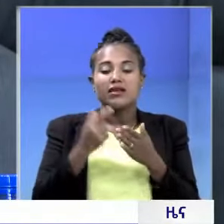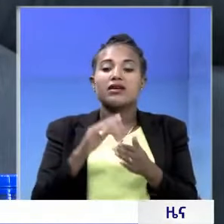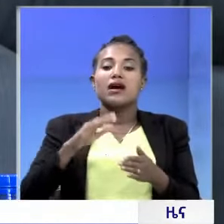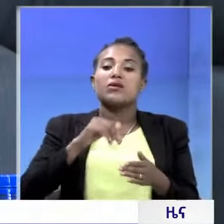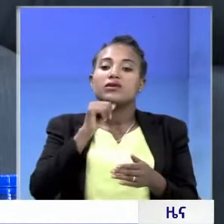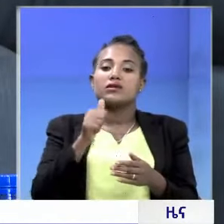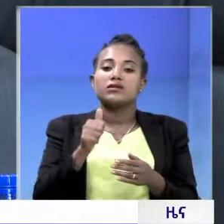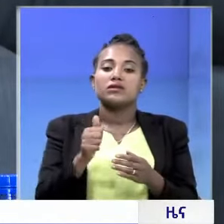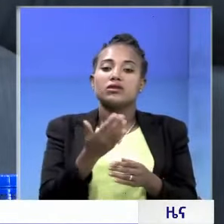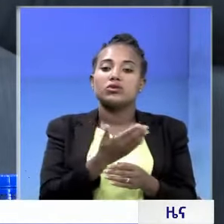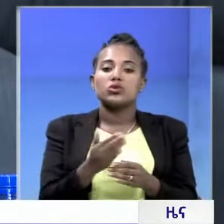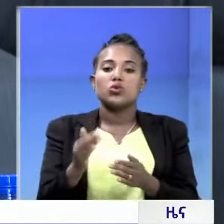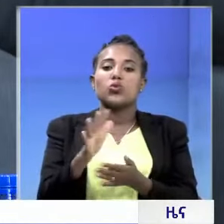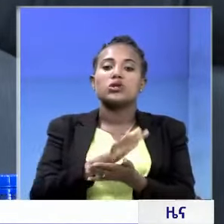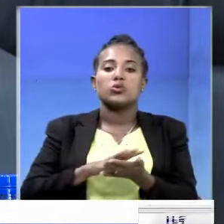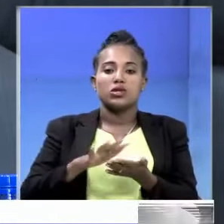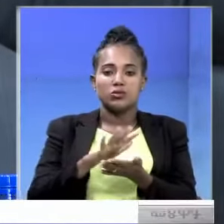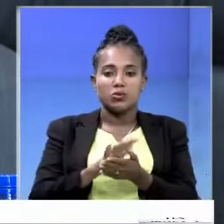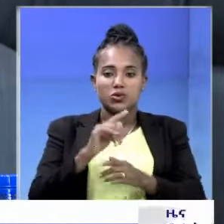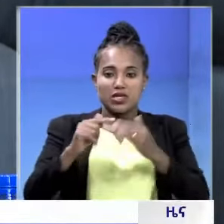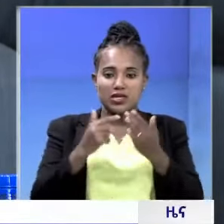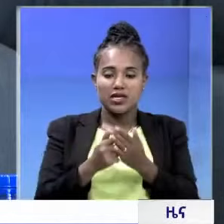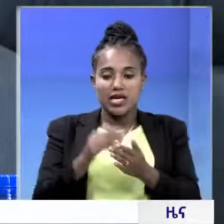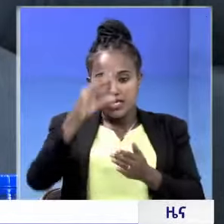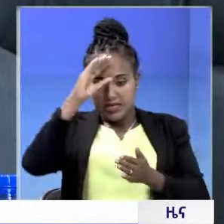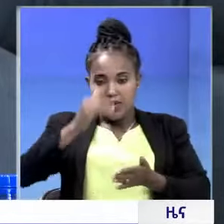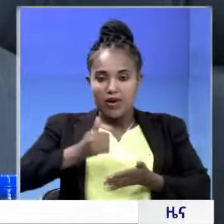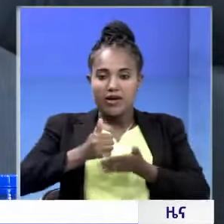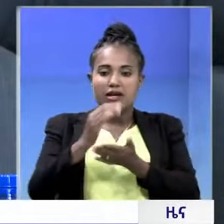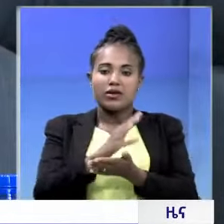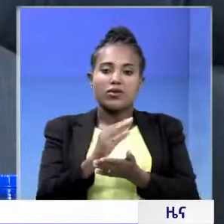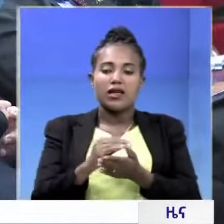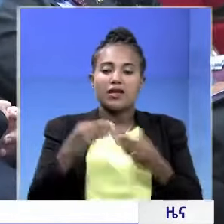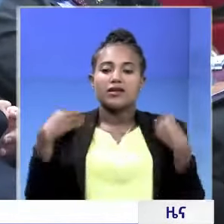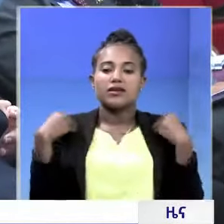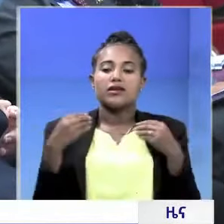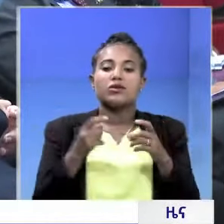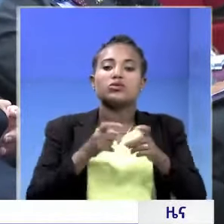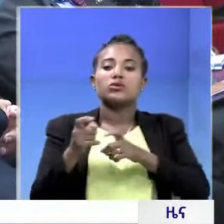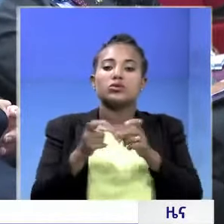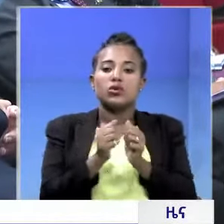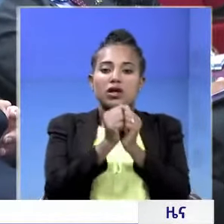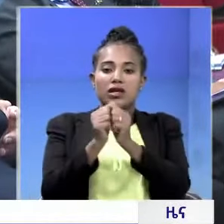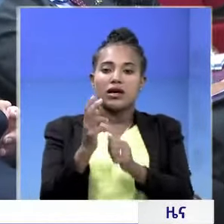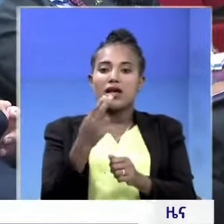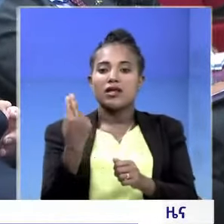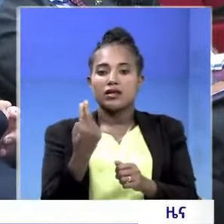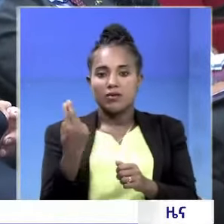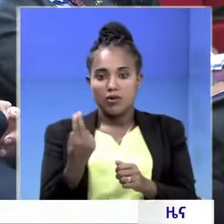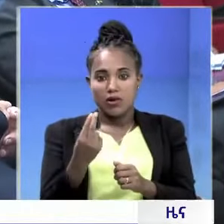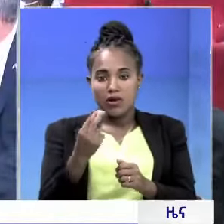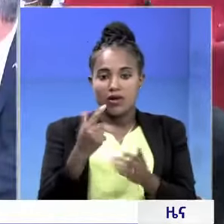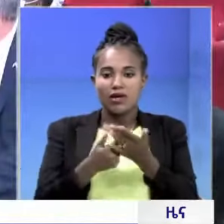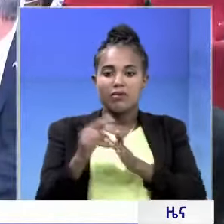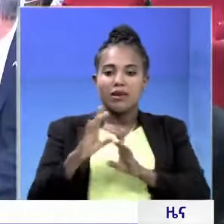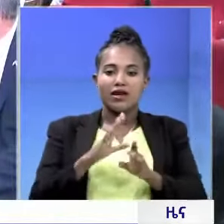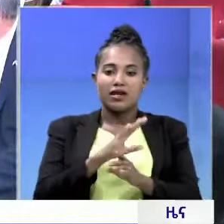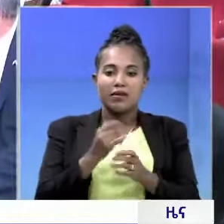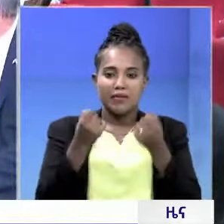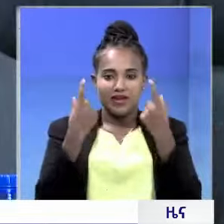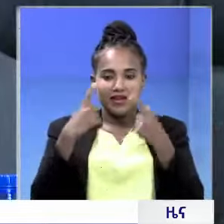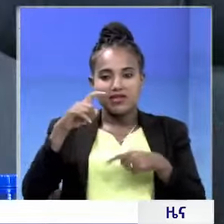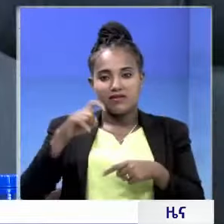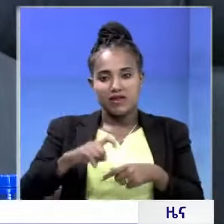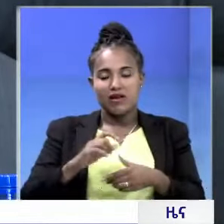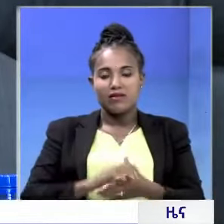ግን ነገሮች ይወሳሰባሉ። ስለዚህ የሰብአዊ እርዳታውና የደህንነት ቁጥጥሩ ለጋራ ጥቅም ነው። ያንን ማድነቅና መገንዘብ